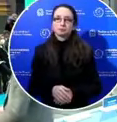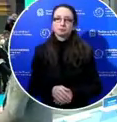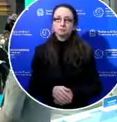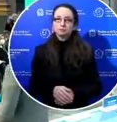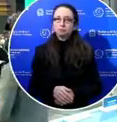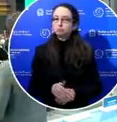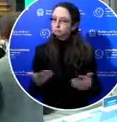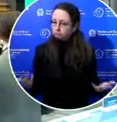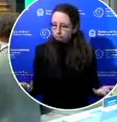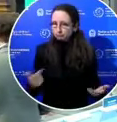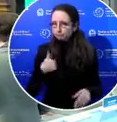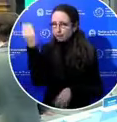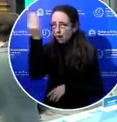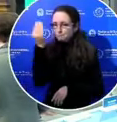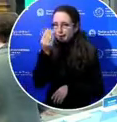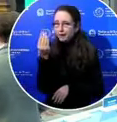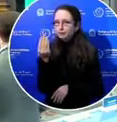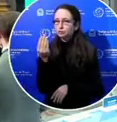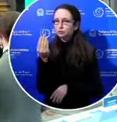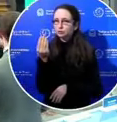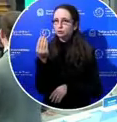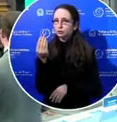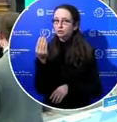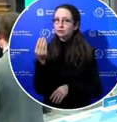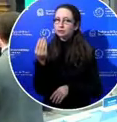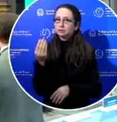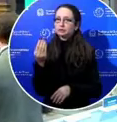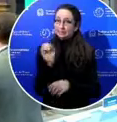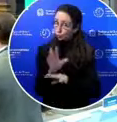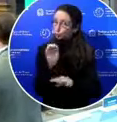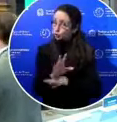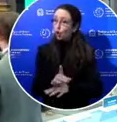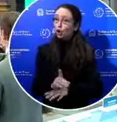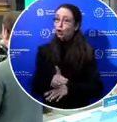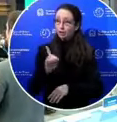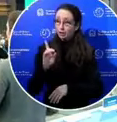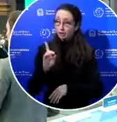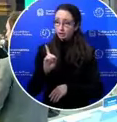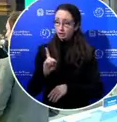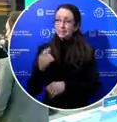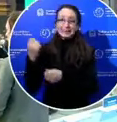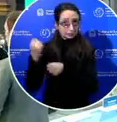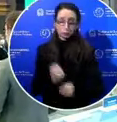Come d'altro canto credo che le istituzioni si debbano mettere in discussione. È vero che abbiamo tralasciato